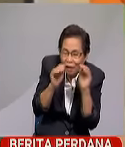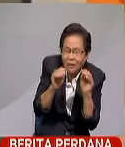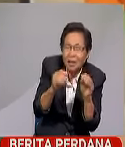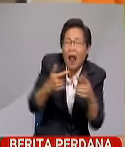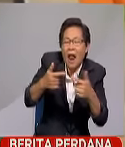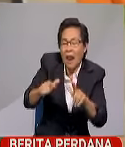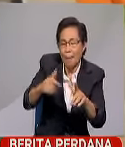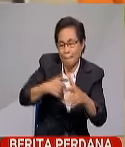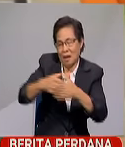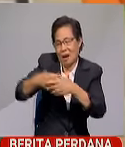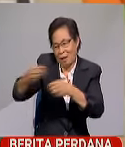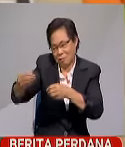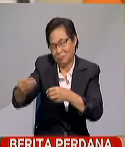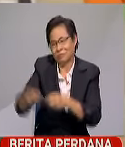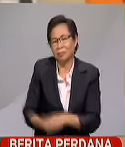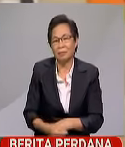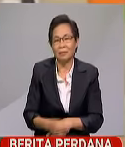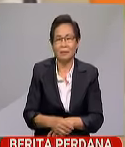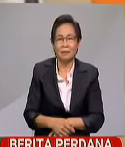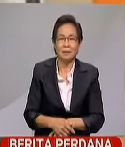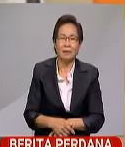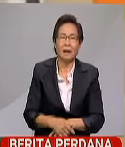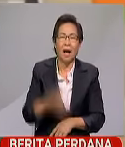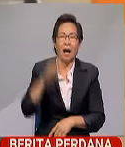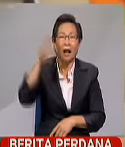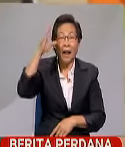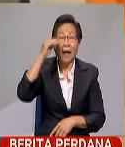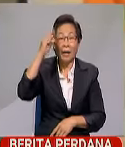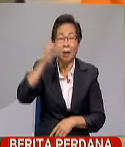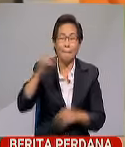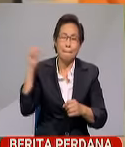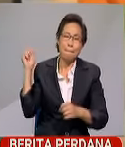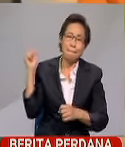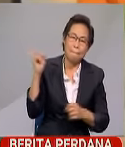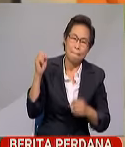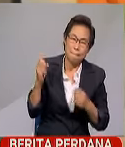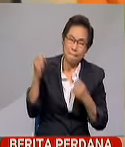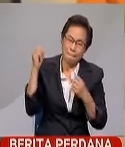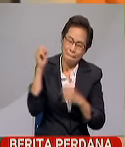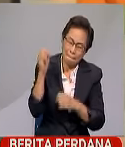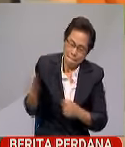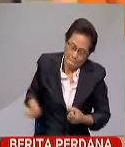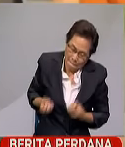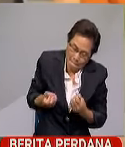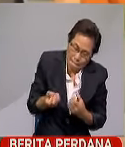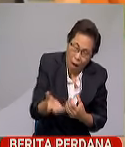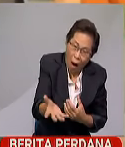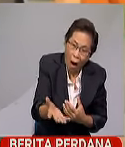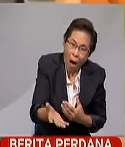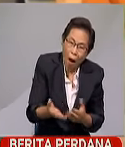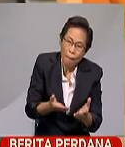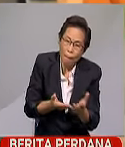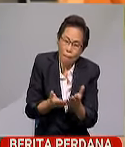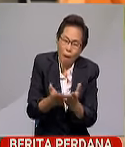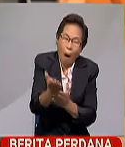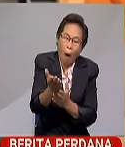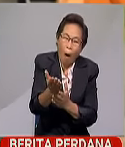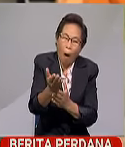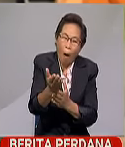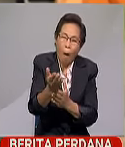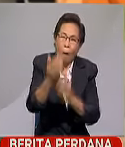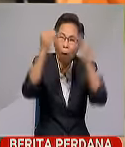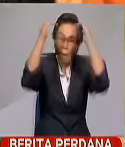Dan ini pula aksi seorang lelaki membuat balingan ketika bermain bowling hingga tersasar lalu menembusi siling di pusat